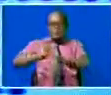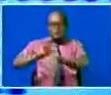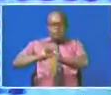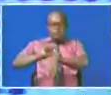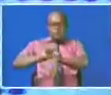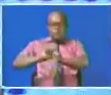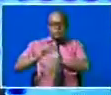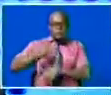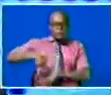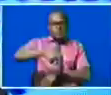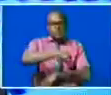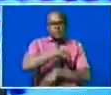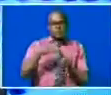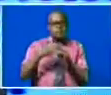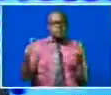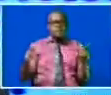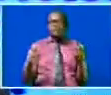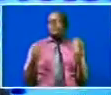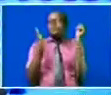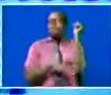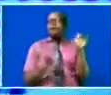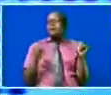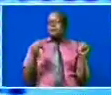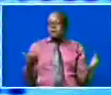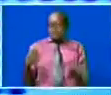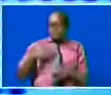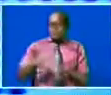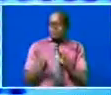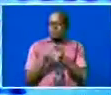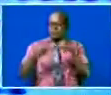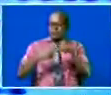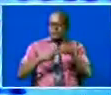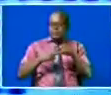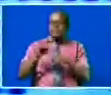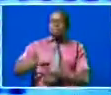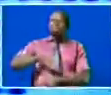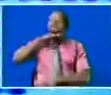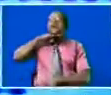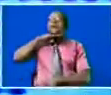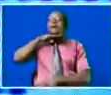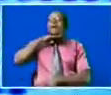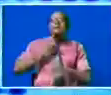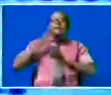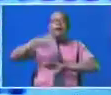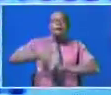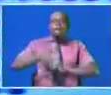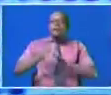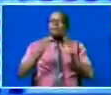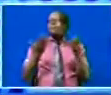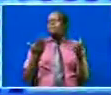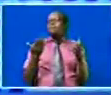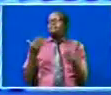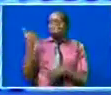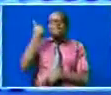Mtazamaji, leo tunaanza na Gubaya ambapo tunaarifiwa kuwa watu 17 wameripotiwa kufariki kutokana na mkurupuko ugonjwa